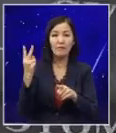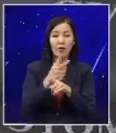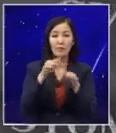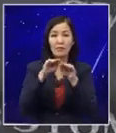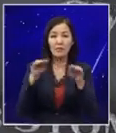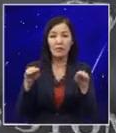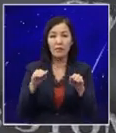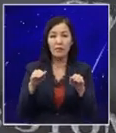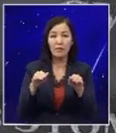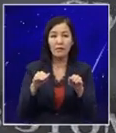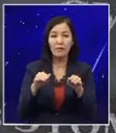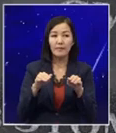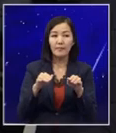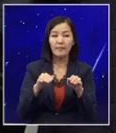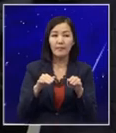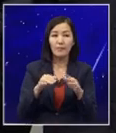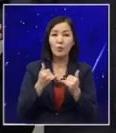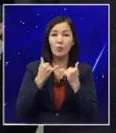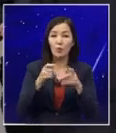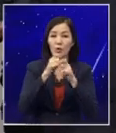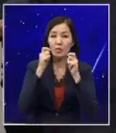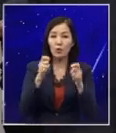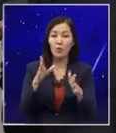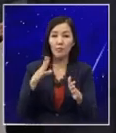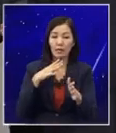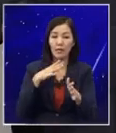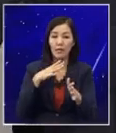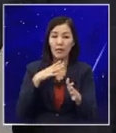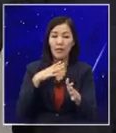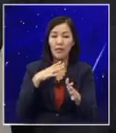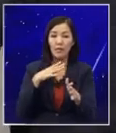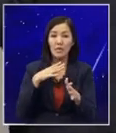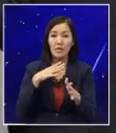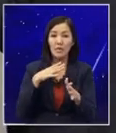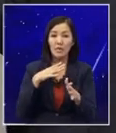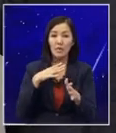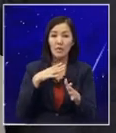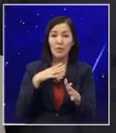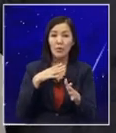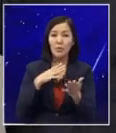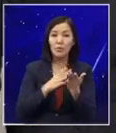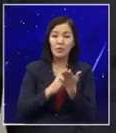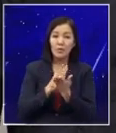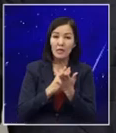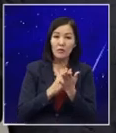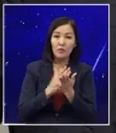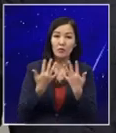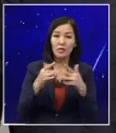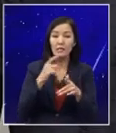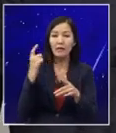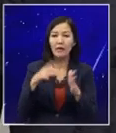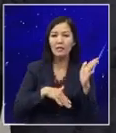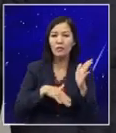своей бытности был удостоен, значит, заслуженный работник сельского